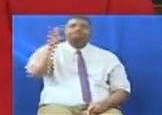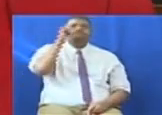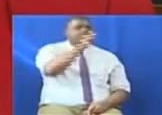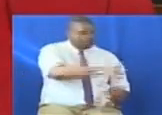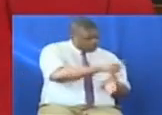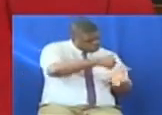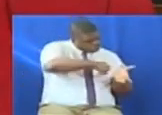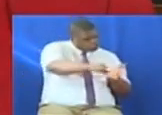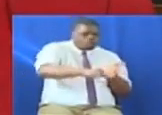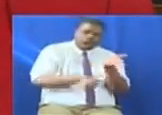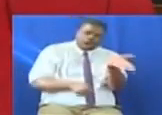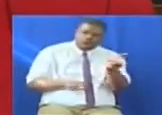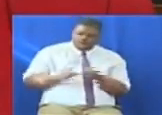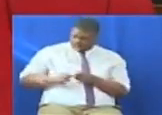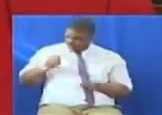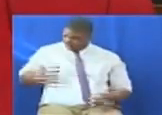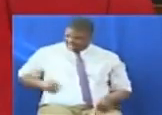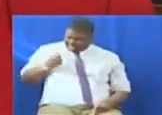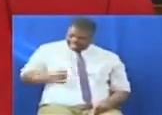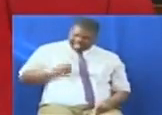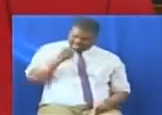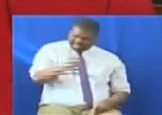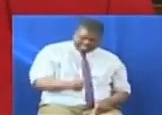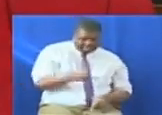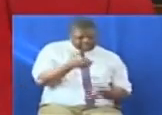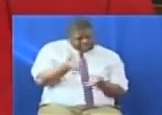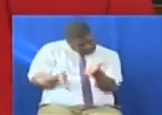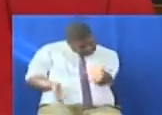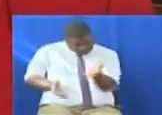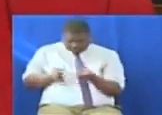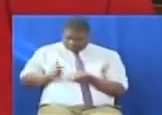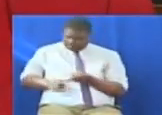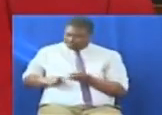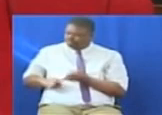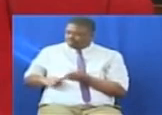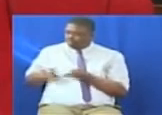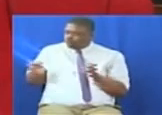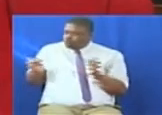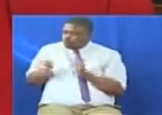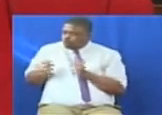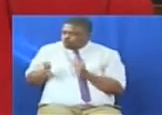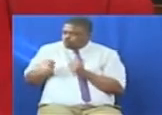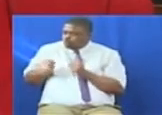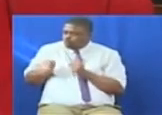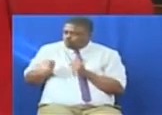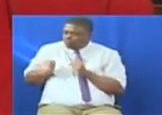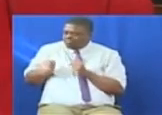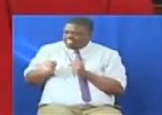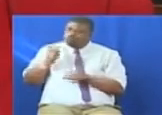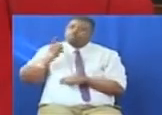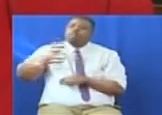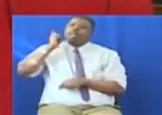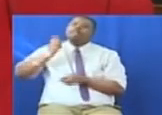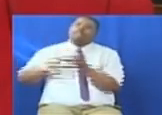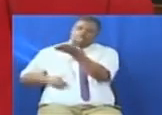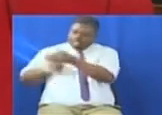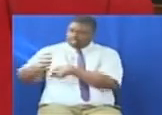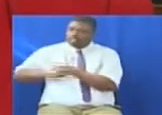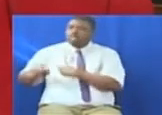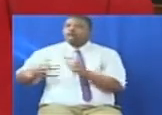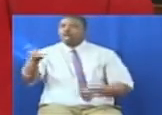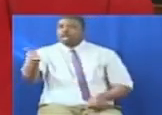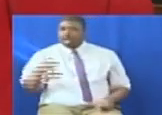kununuliwa. Reli imeendelea kujengwa. Stickers imeendelea kujengwa. Maana tunge